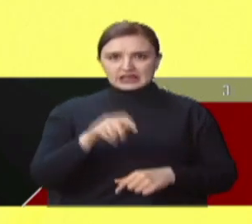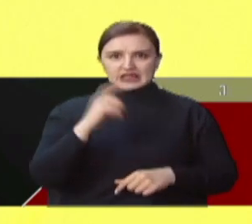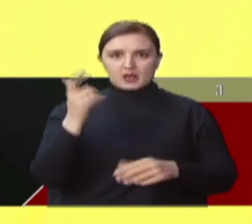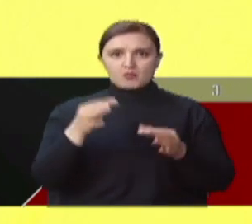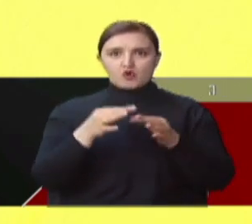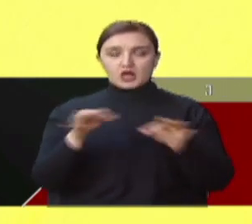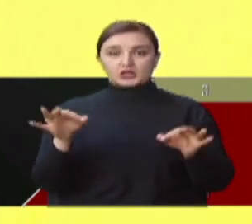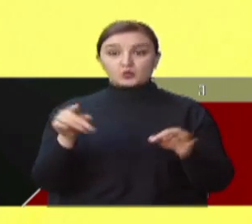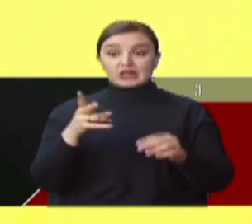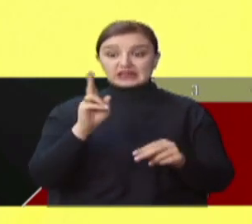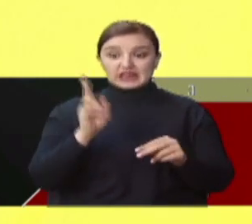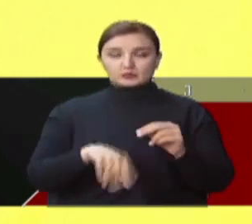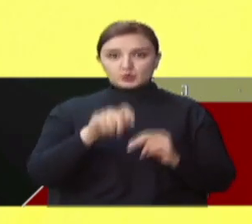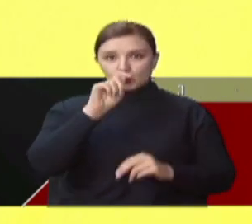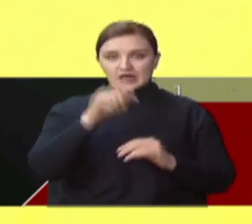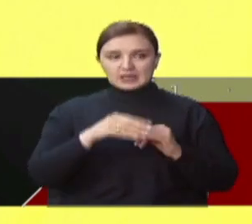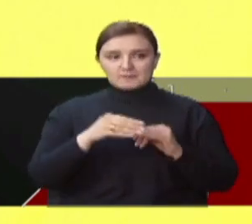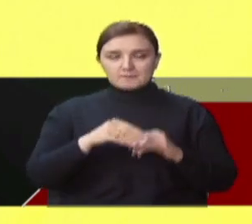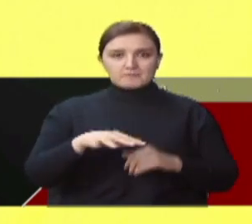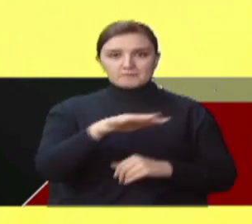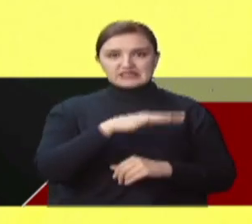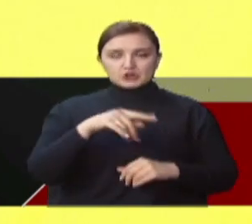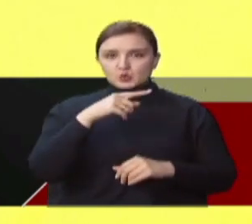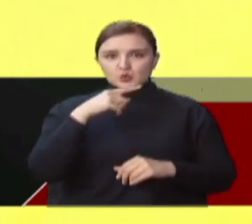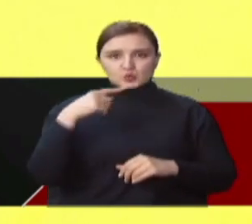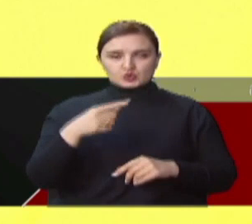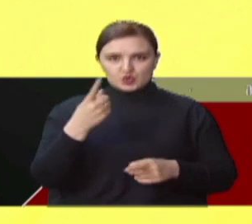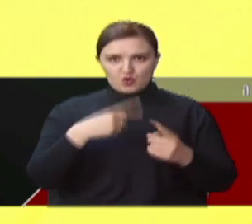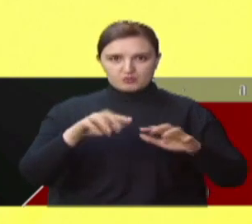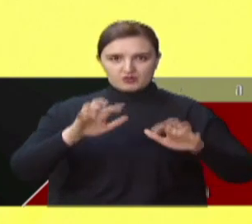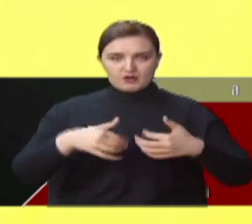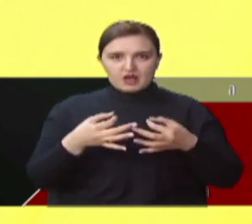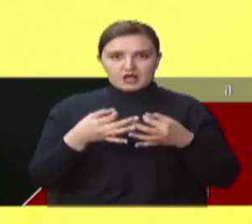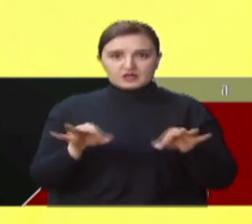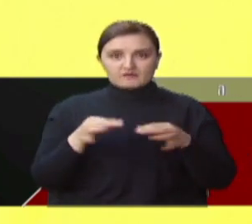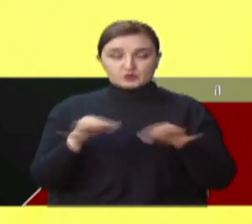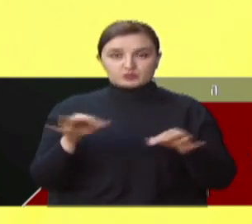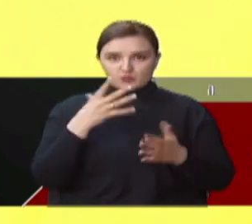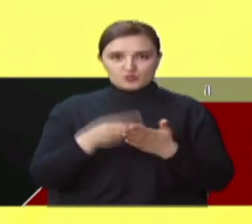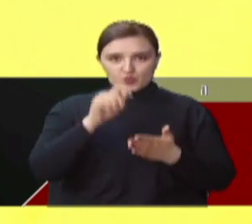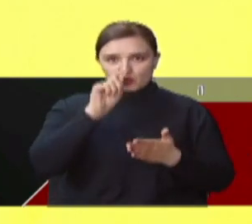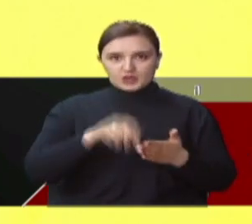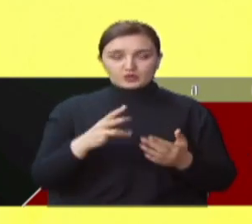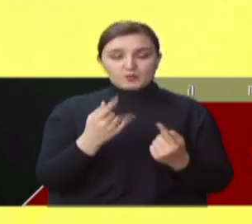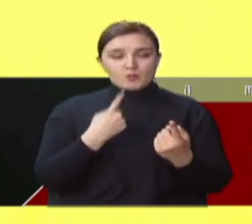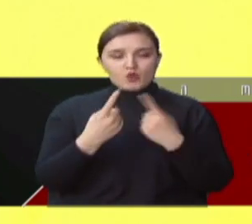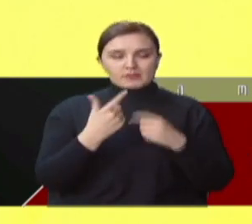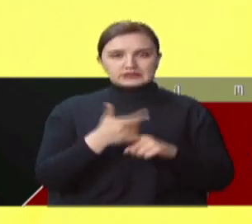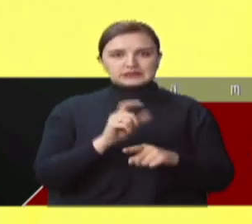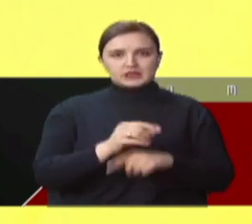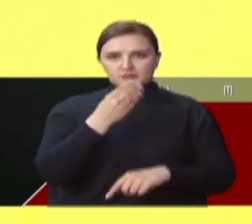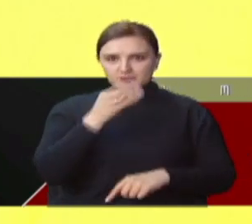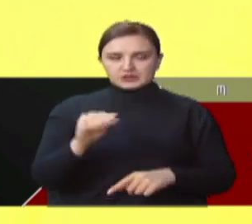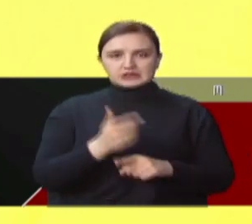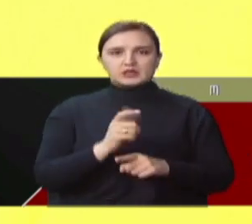უნდა დასრულდეს მთელი უკრაინული მიწების რუსული ოკუპაციისგან გათავისუფლებით. დღეს მოლაპარაკებები ძალიან ნაყოფიერი, ძალიან